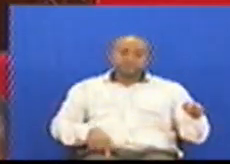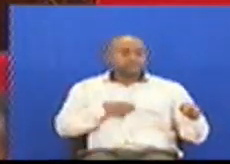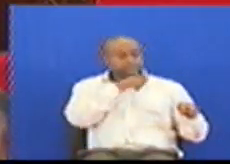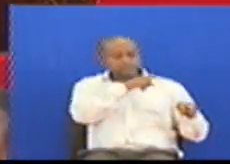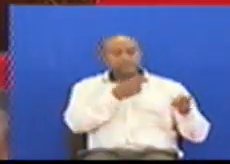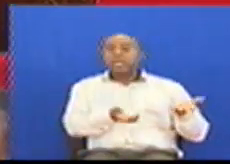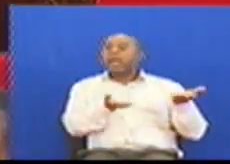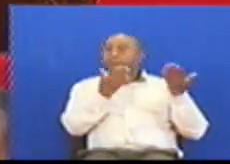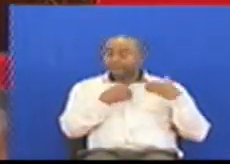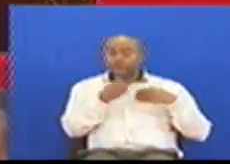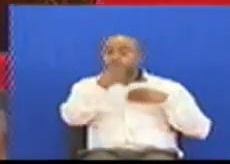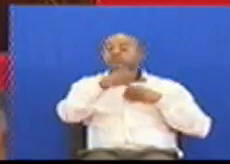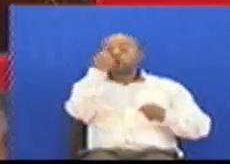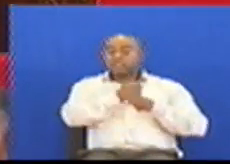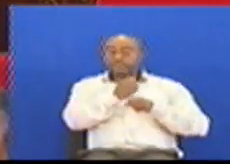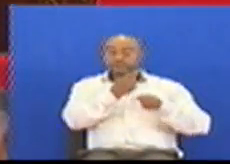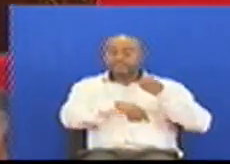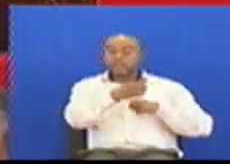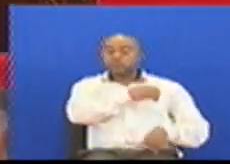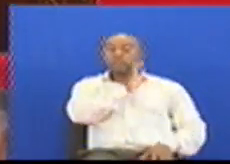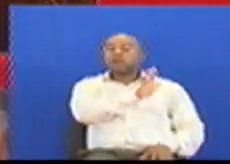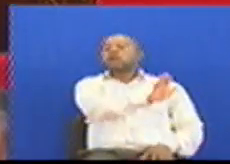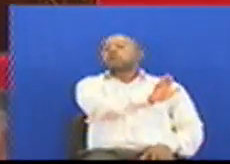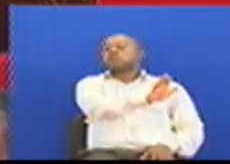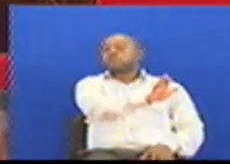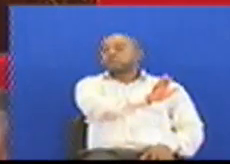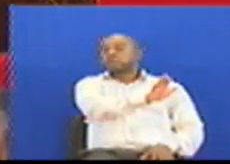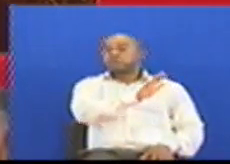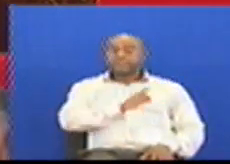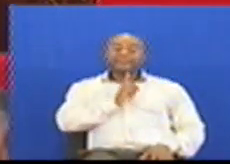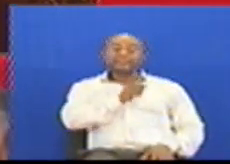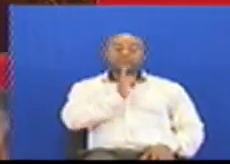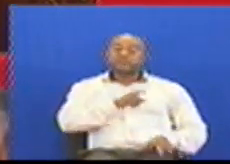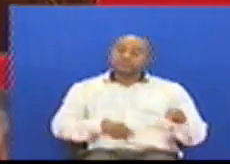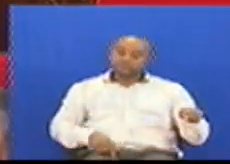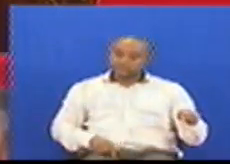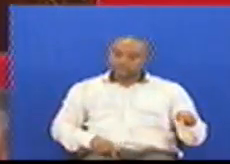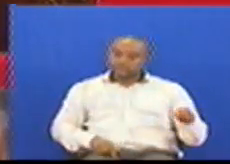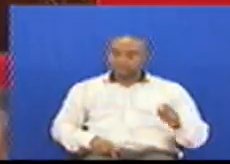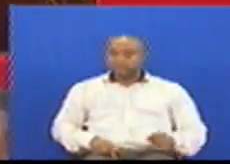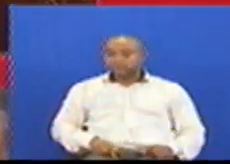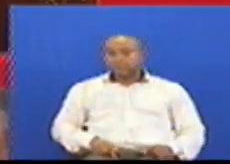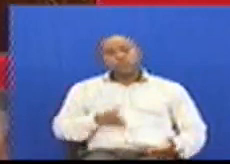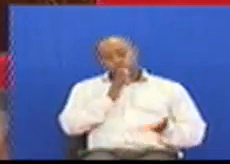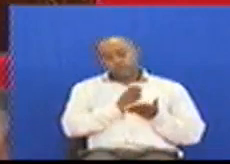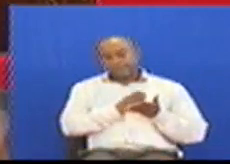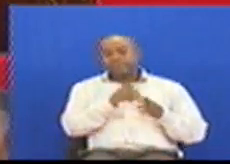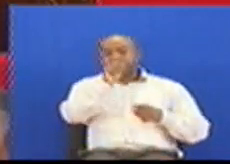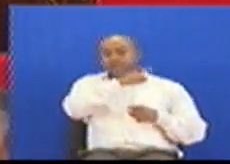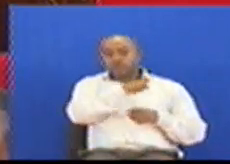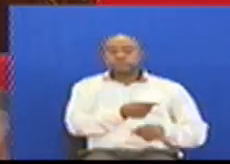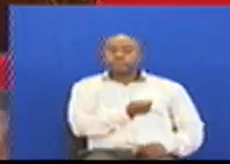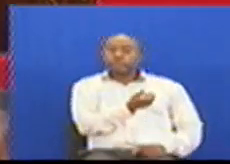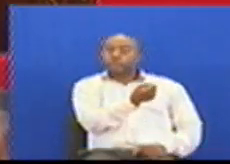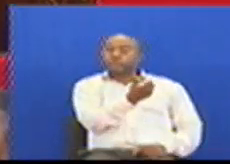vizuri wizara hii ya TAMISEMI. Pamoja na kwamba zimekuwepo kasoro ndogo ndogo, lakini